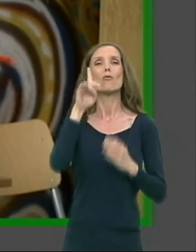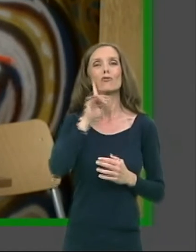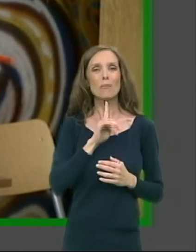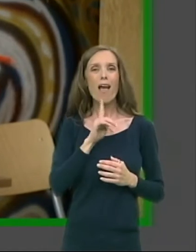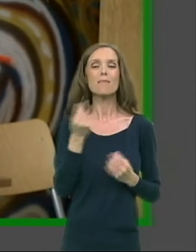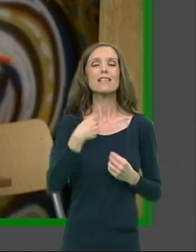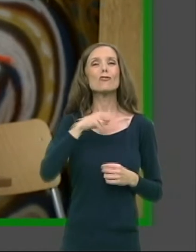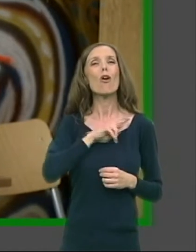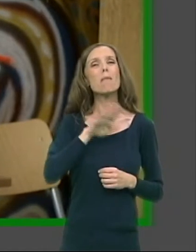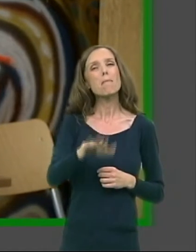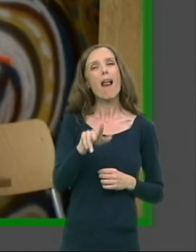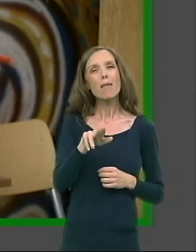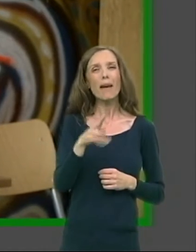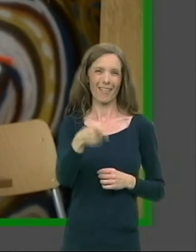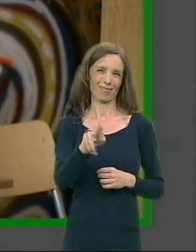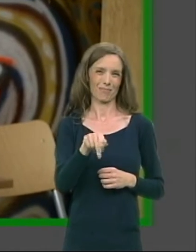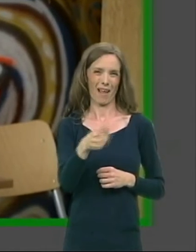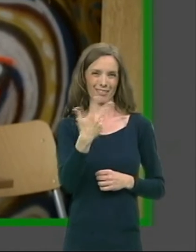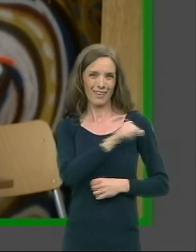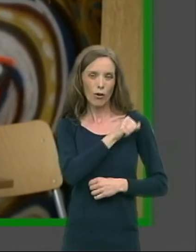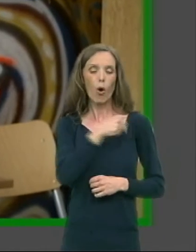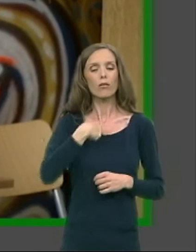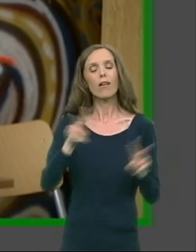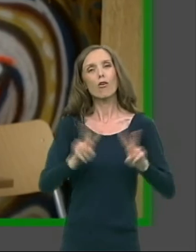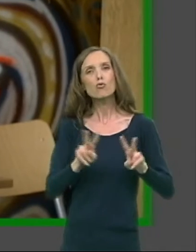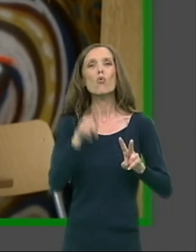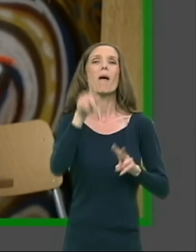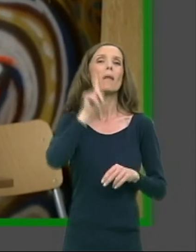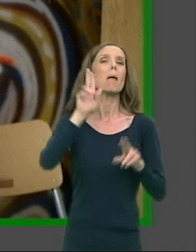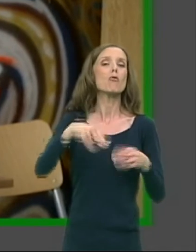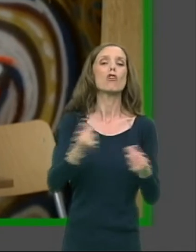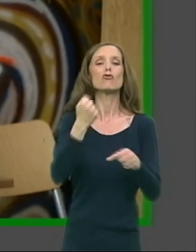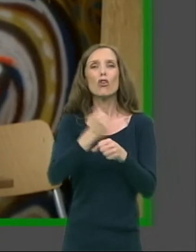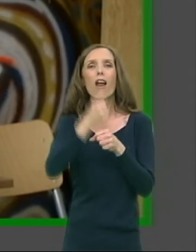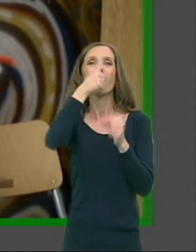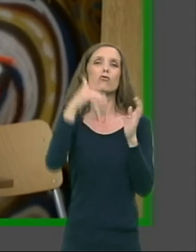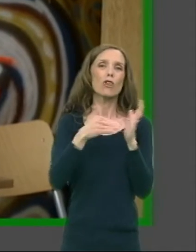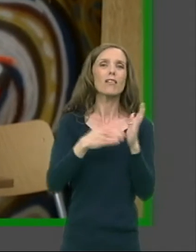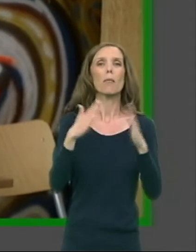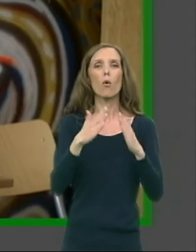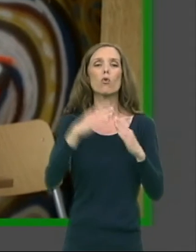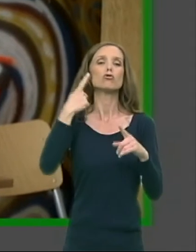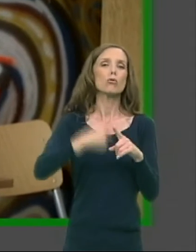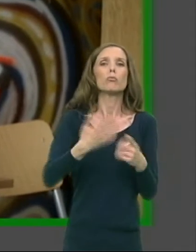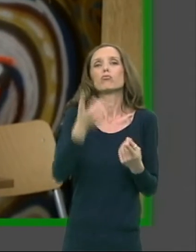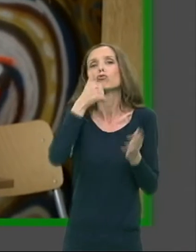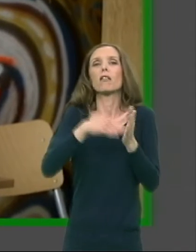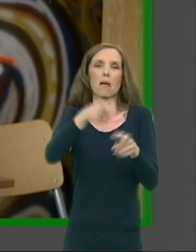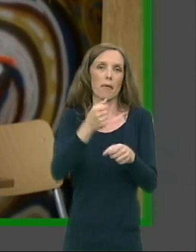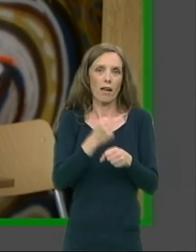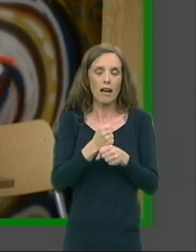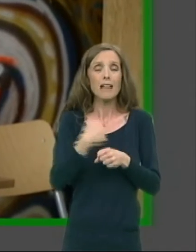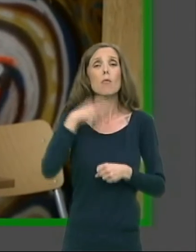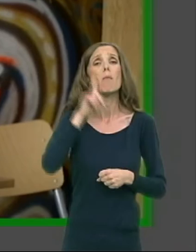da završi kućne poslove i pomognem joj tako nešto u kući. I moji roditelji se bave poljoprivredom, tako da im pomažem